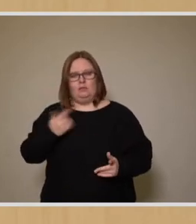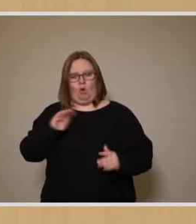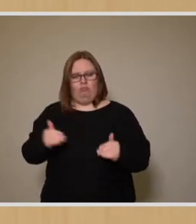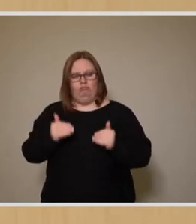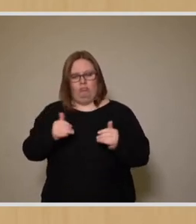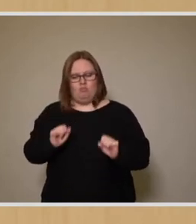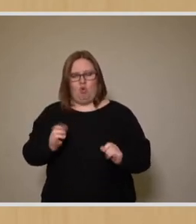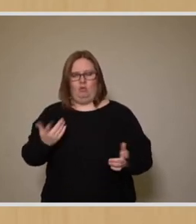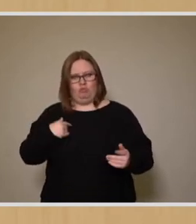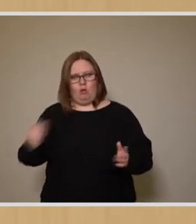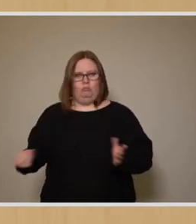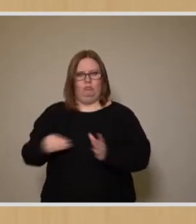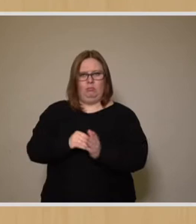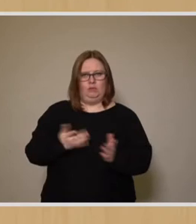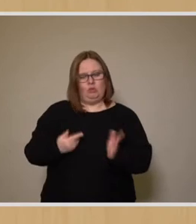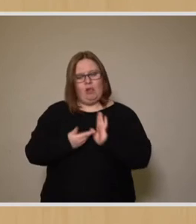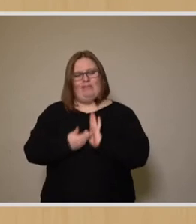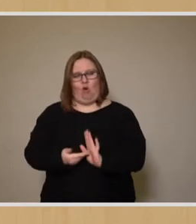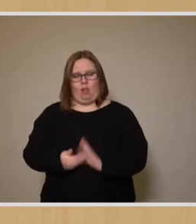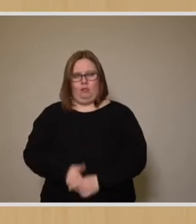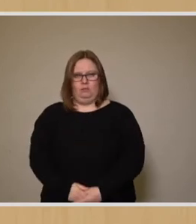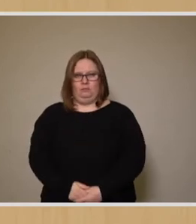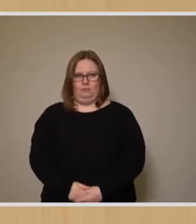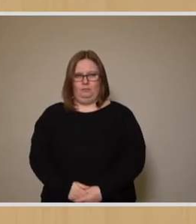genauso umgesetzt werden, dass er auch als Vorbild taugt.